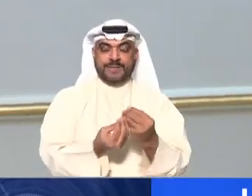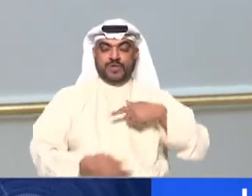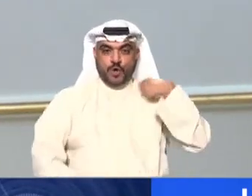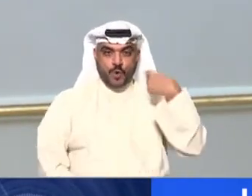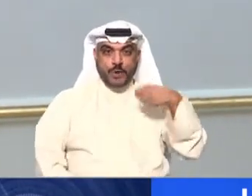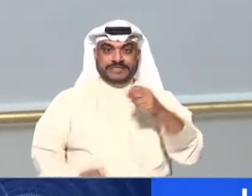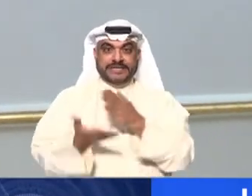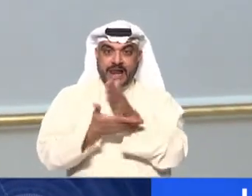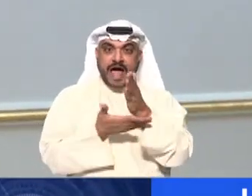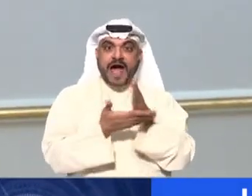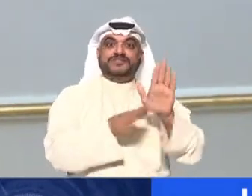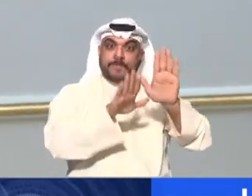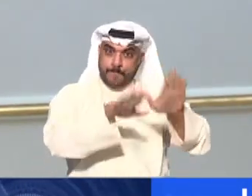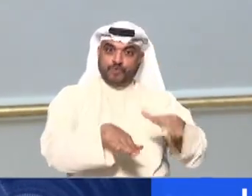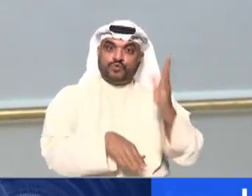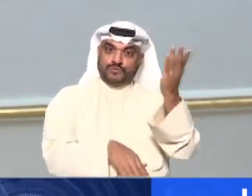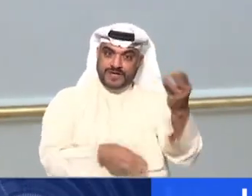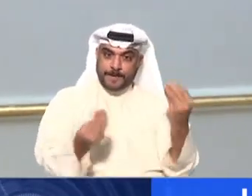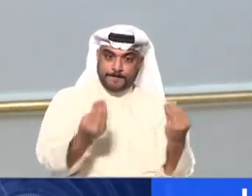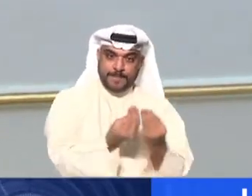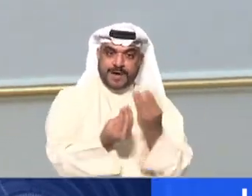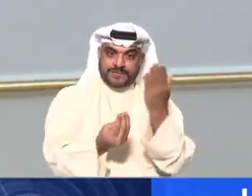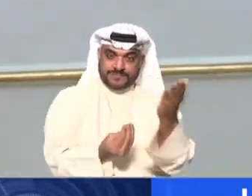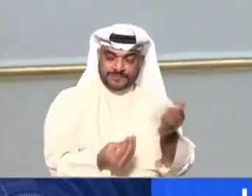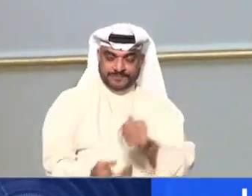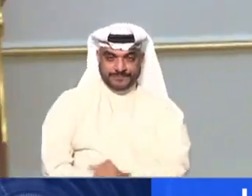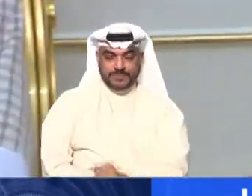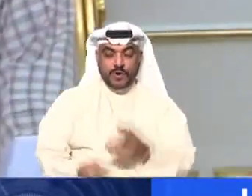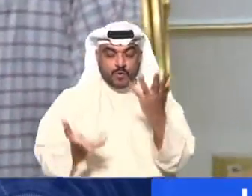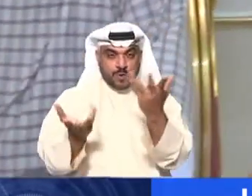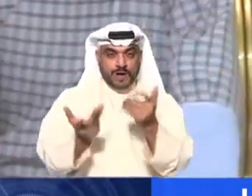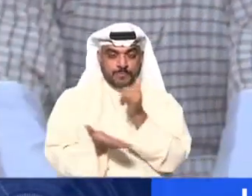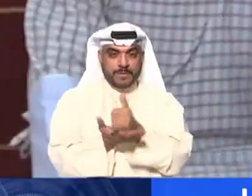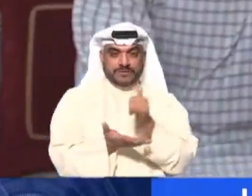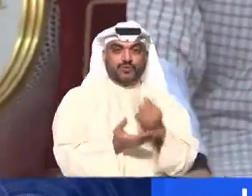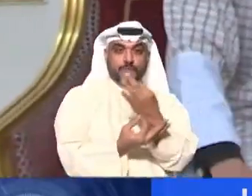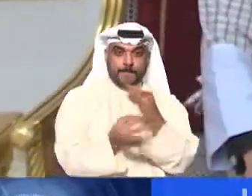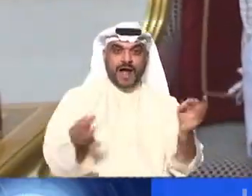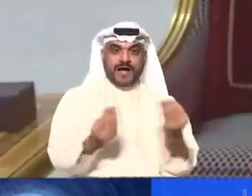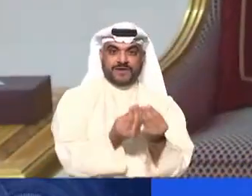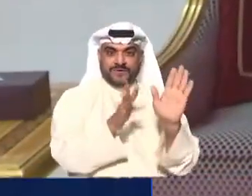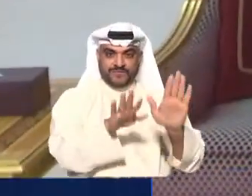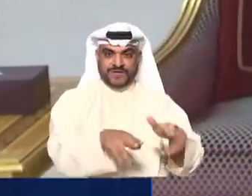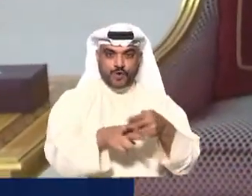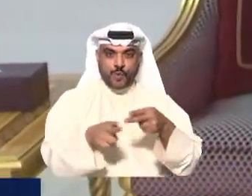وزير الخارجية الدكتور تاندي دورجي وعدد من المسؤولين.